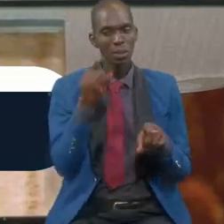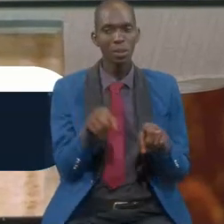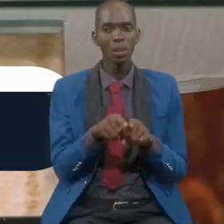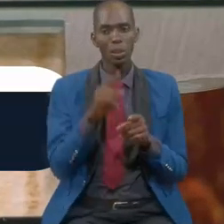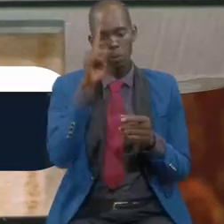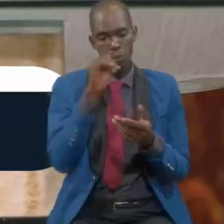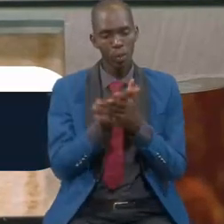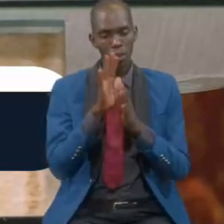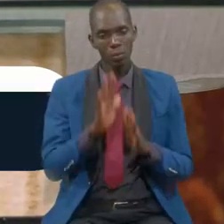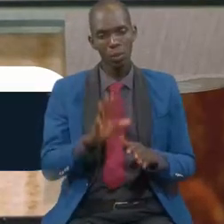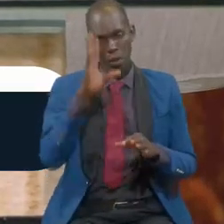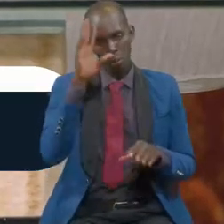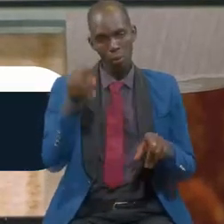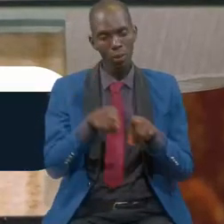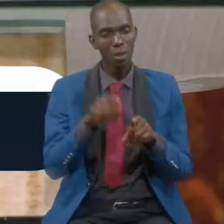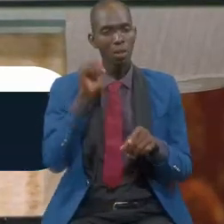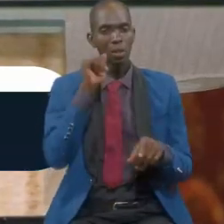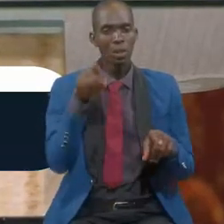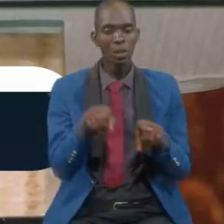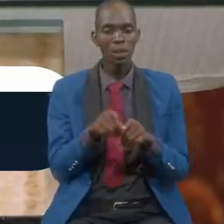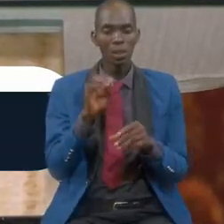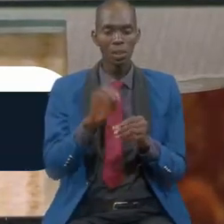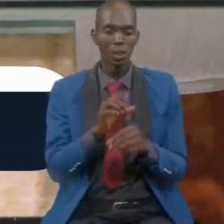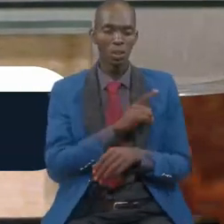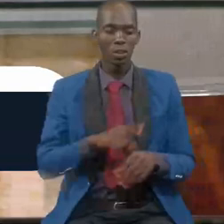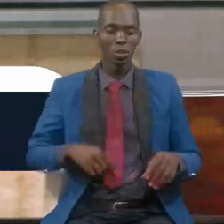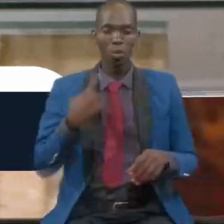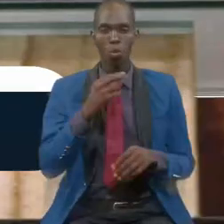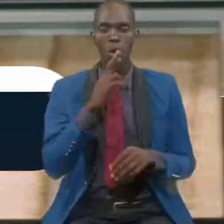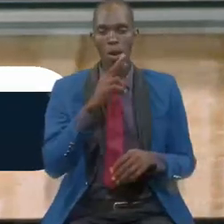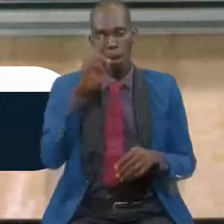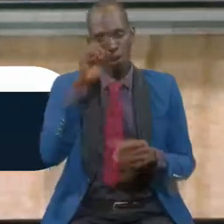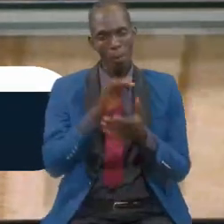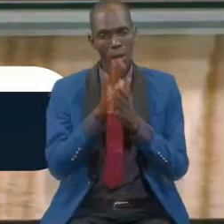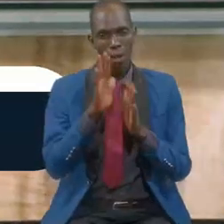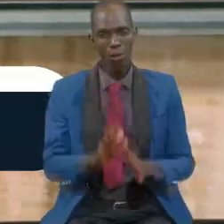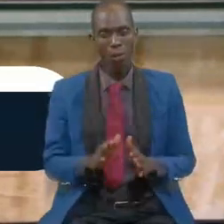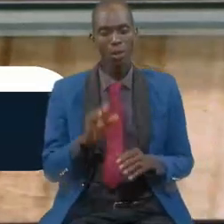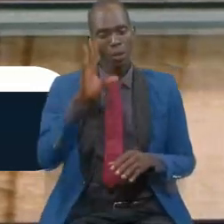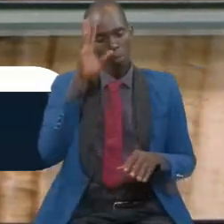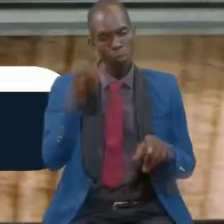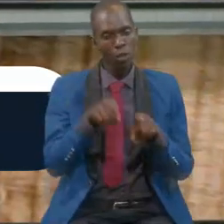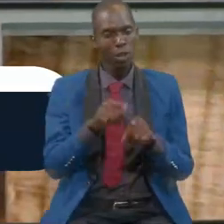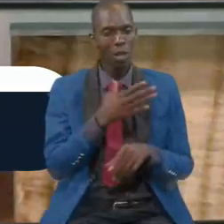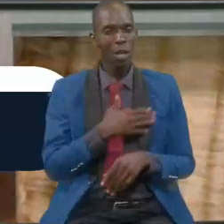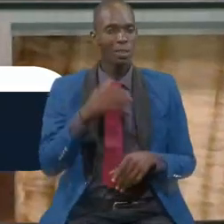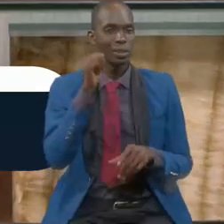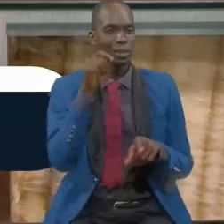aux frères et sœurs dans le Seigneur. Qui sont frères? Qui sont frères et sœurs dans le